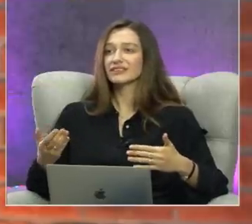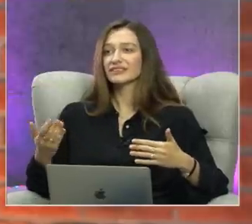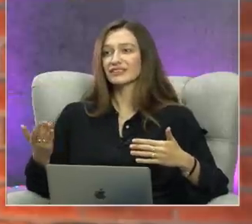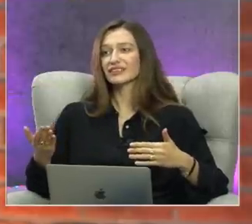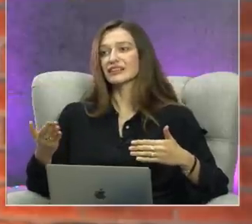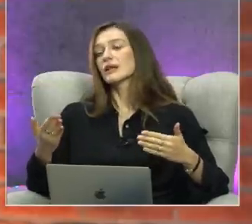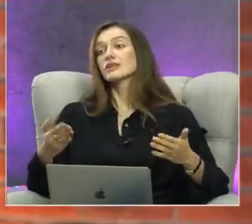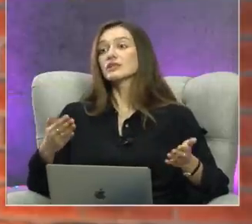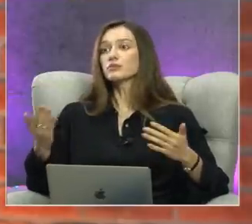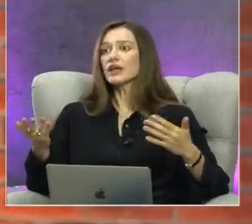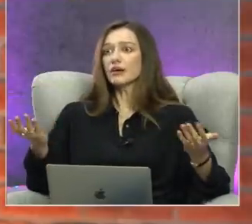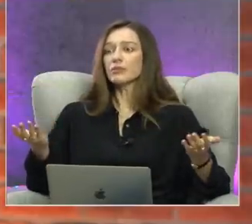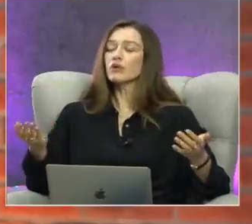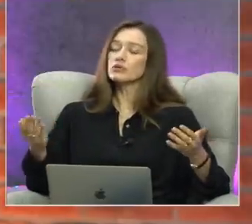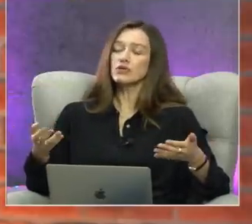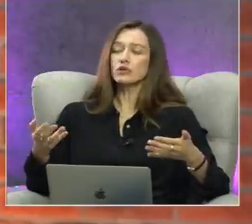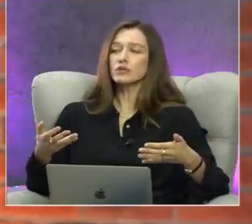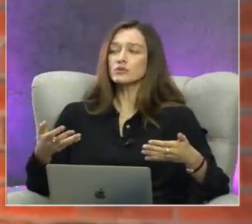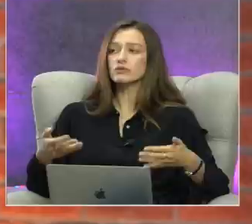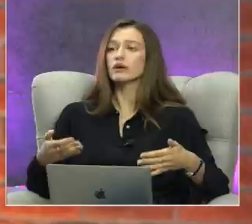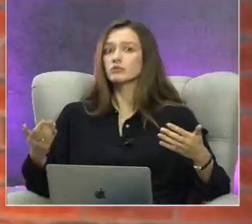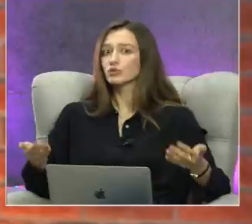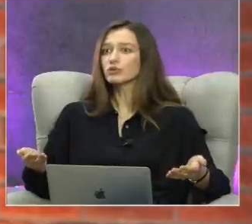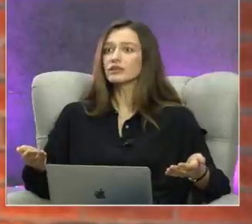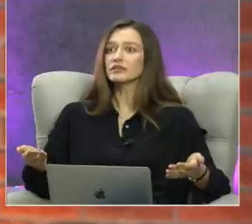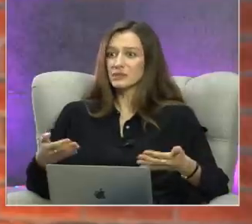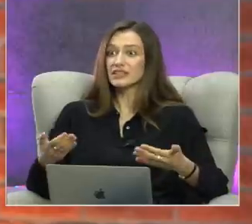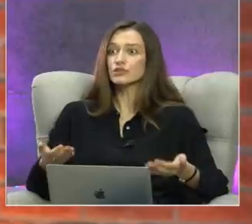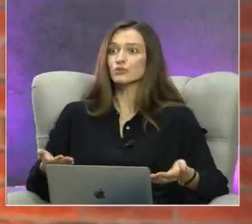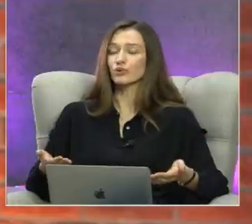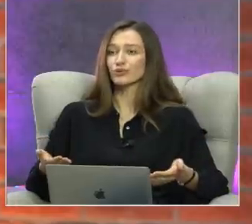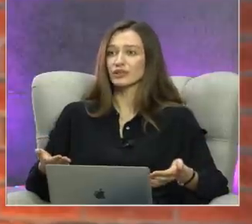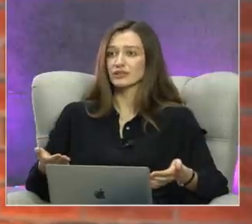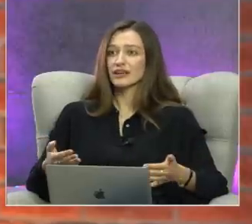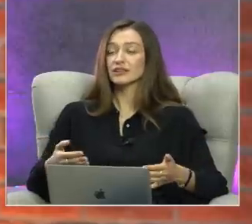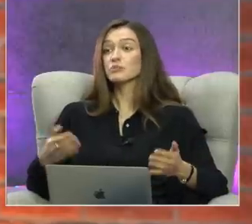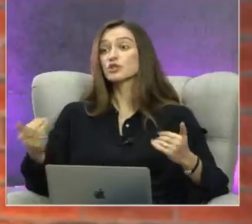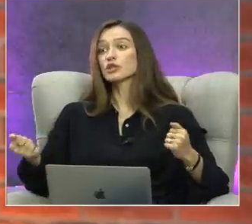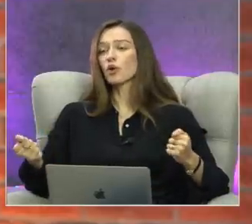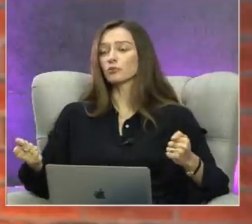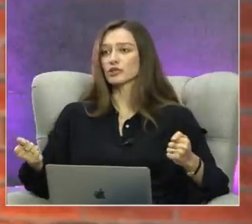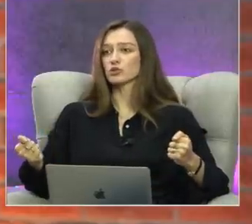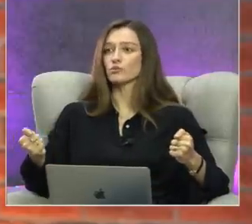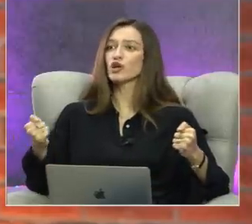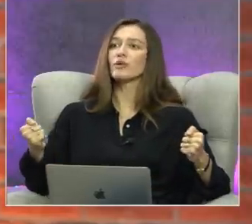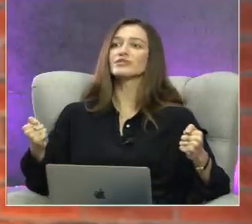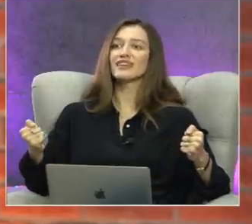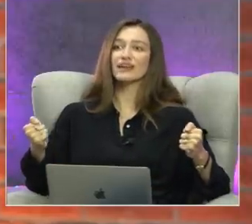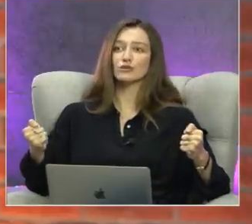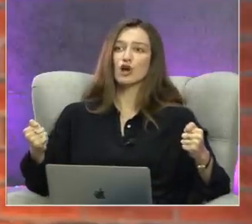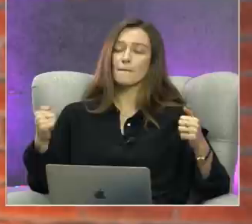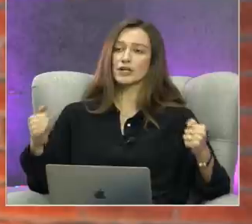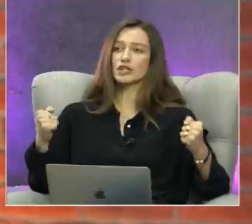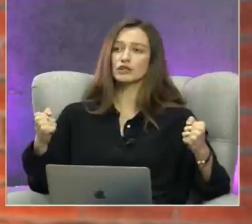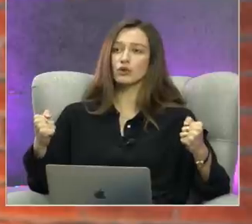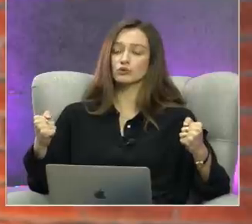daha nasıl mutlu olabilirim? İşte ne yapma? O zaman şöyle bir soru var. Mutluluk nedir? Senin için mutluluk nedir? Ya da başarılı olmak istiyorum. Çağımızın en